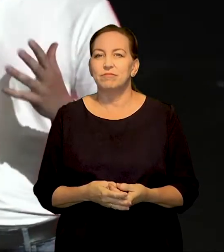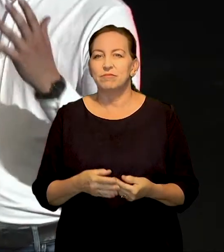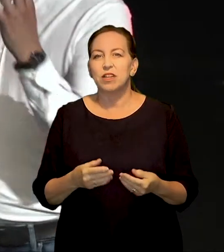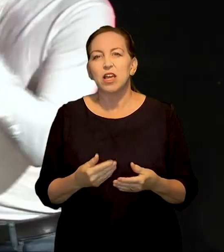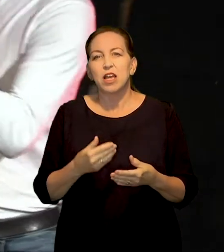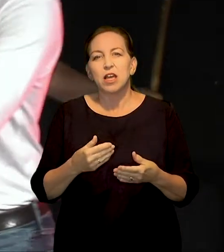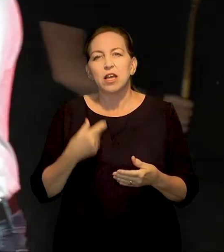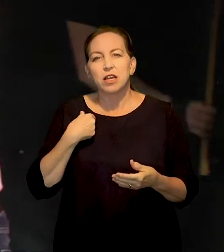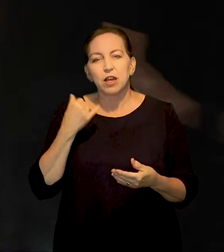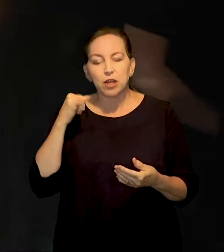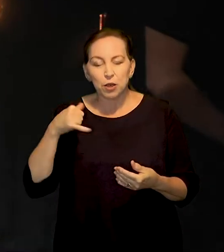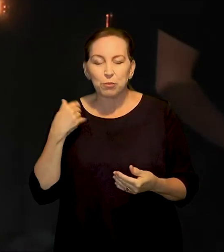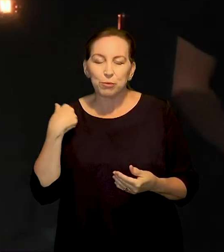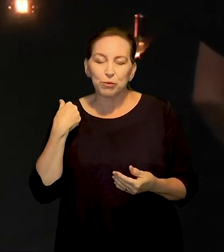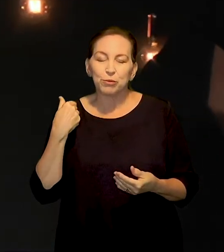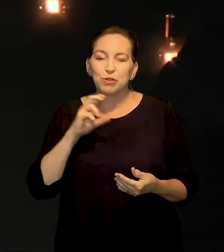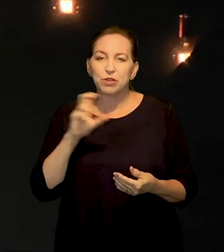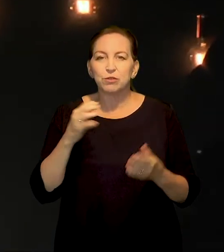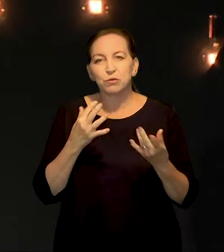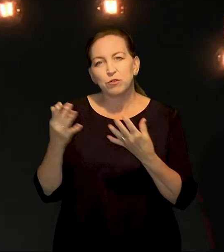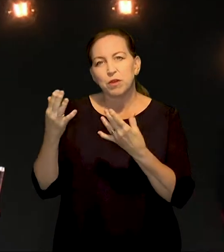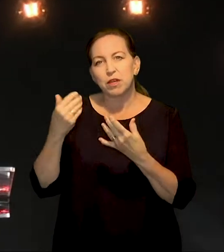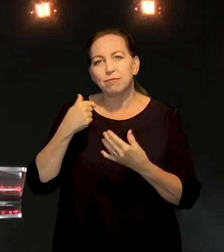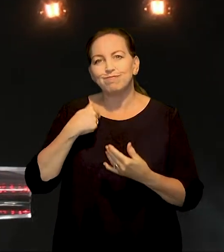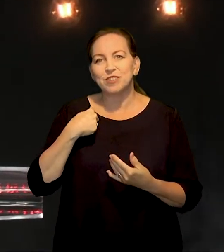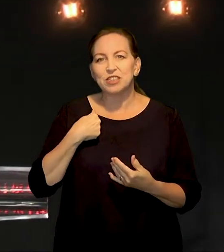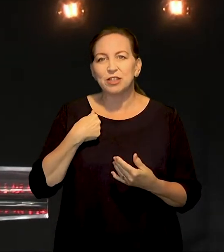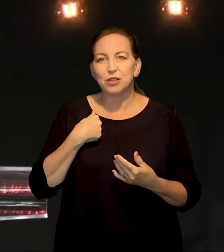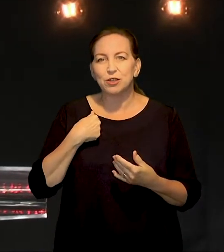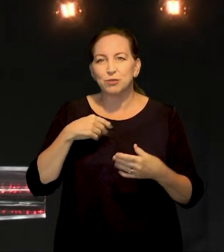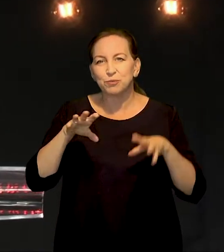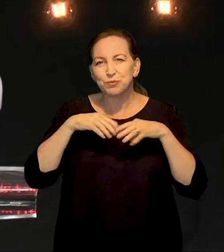miałem pewną wizję podczas uwielbienia.